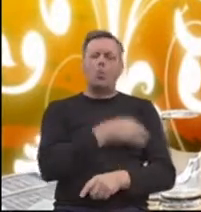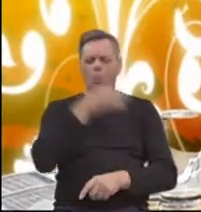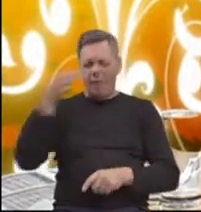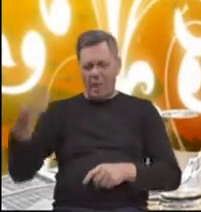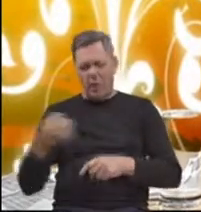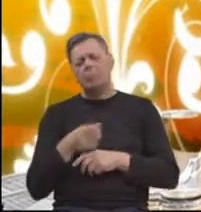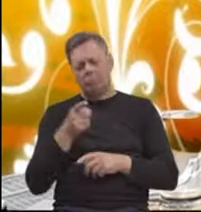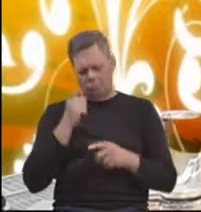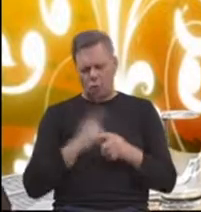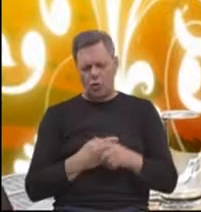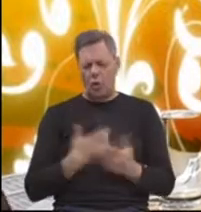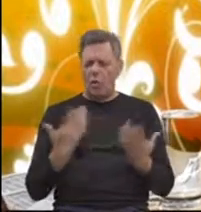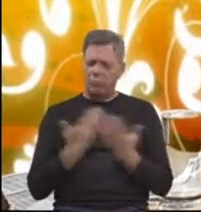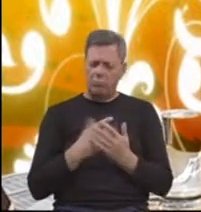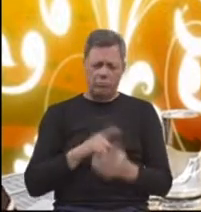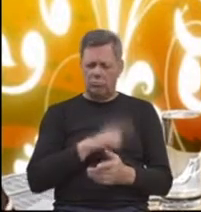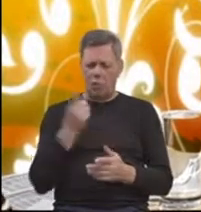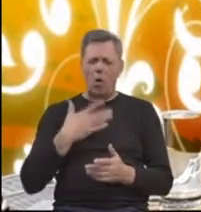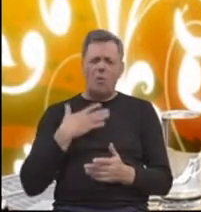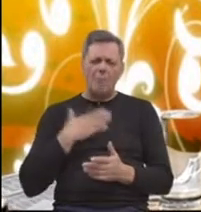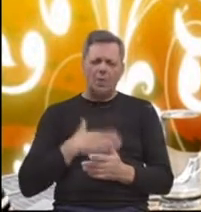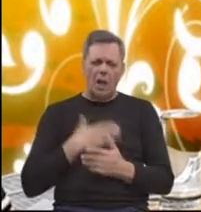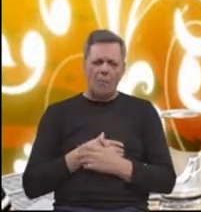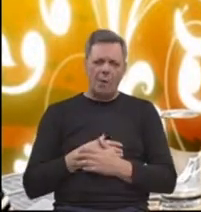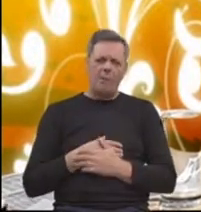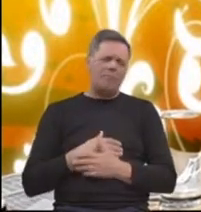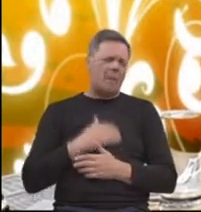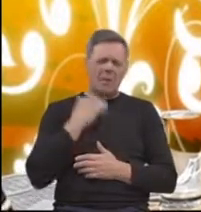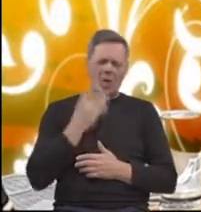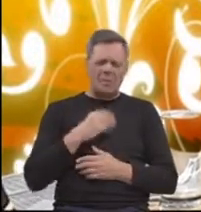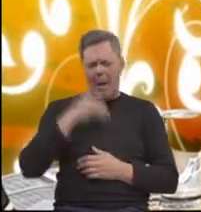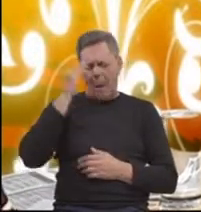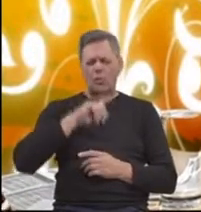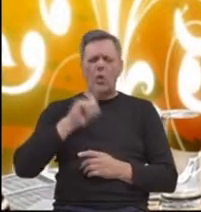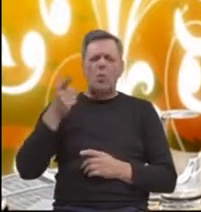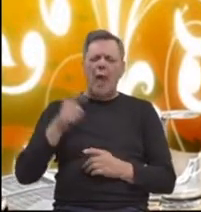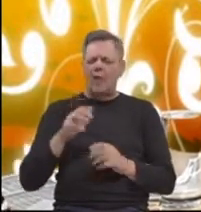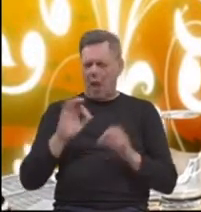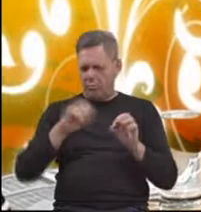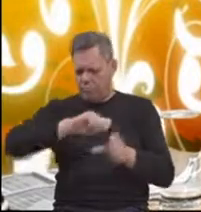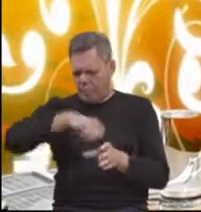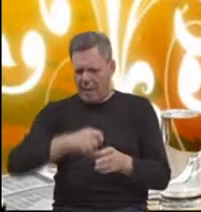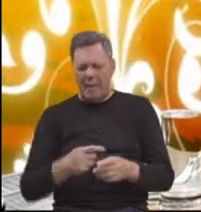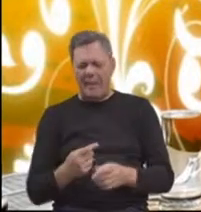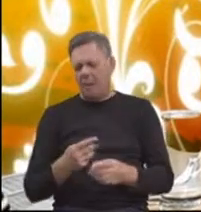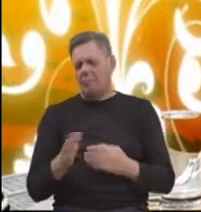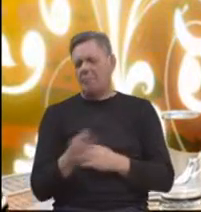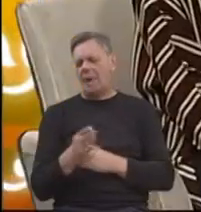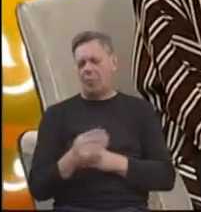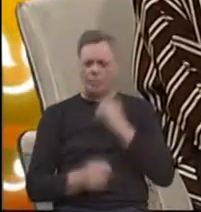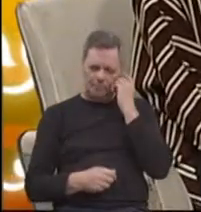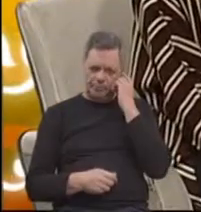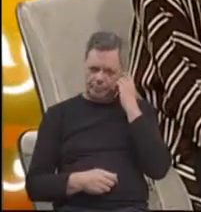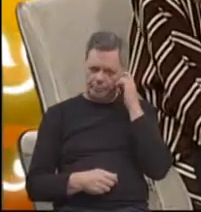to je istina. Dok god želimo, što god bi to želilo, taman naučiti drugačije spremati sardelicu. Pa evo, kako ukoliko ste